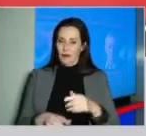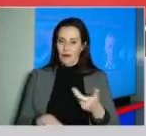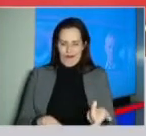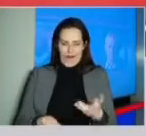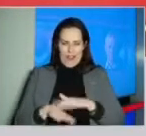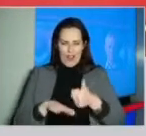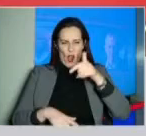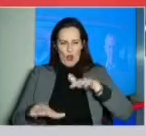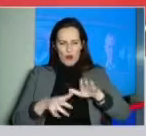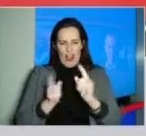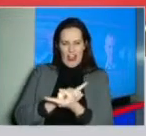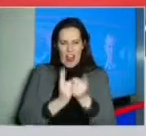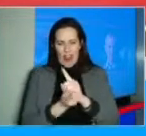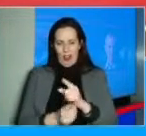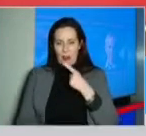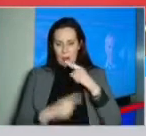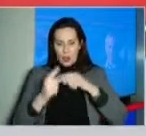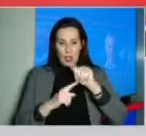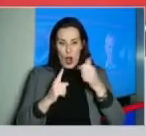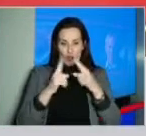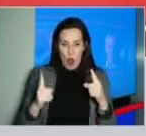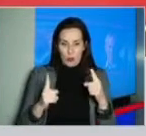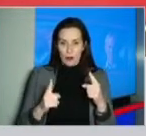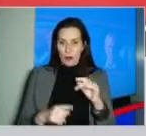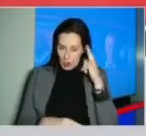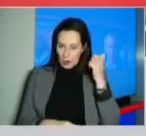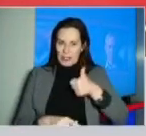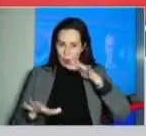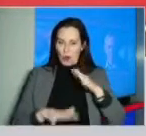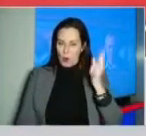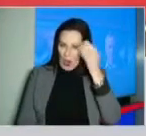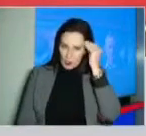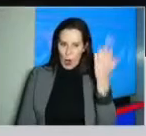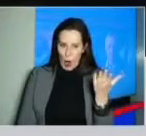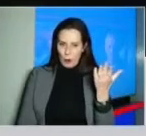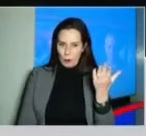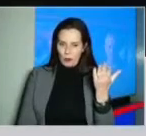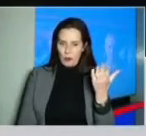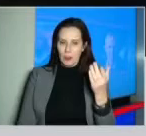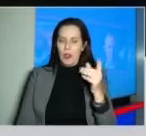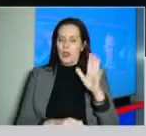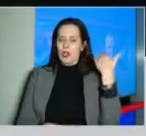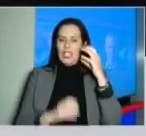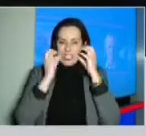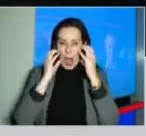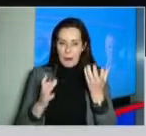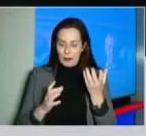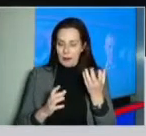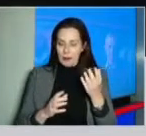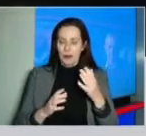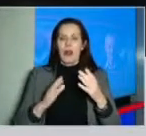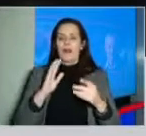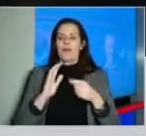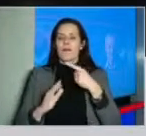לאזרחי ישראל. רק בשנה הראשונה, אתה יודע מה זה ראש הממשלה, כולם זוכרים את הקדנציה הראשונה של רבין ואת הקדנציה